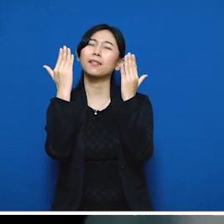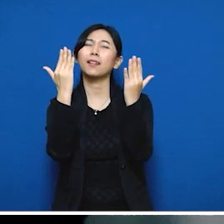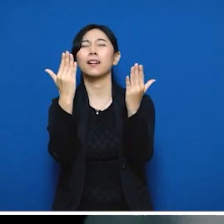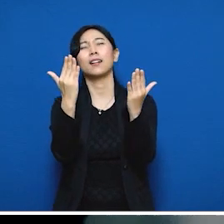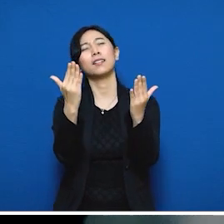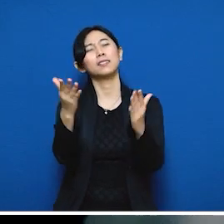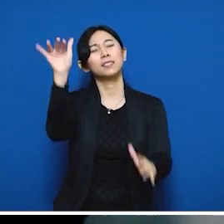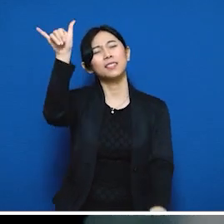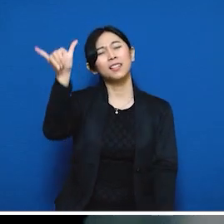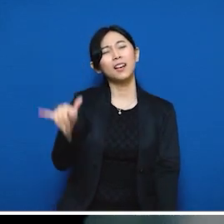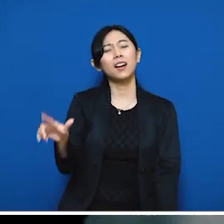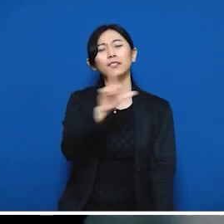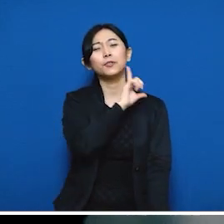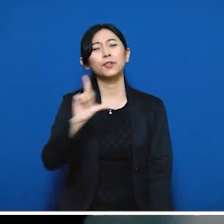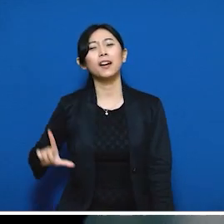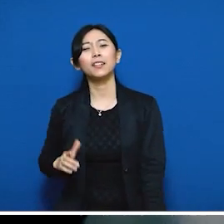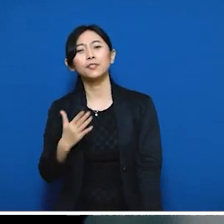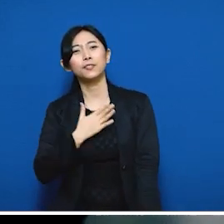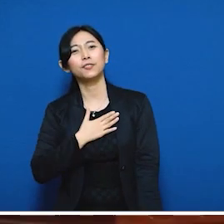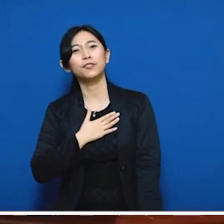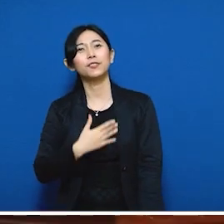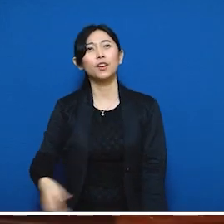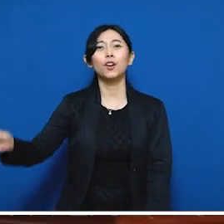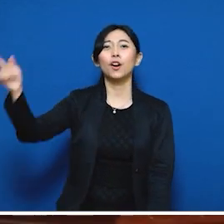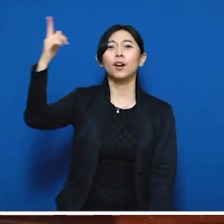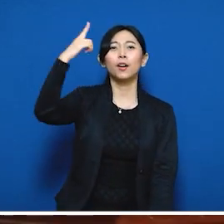Terima kasih ya Tuhanku